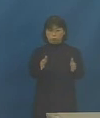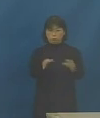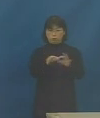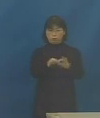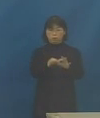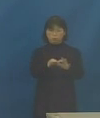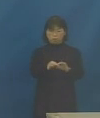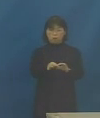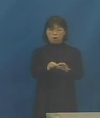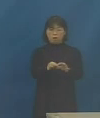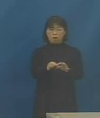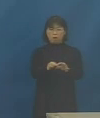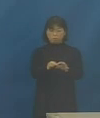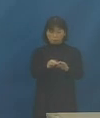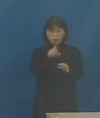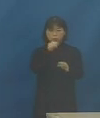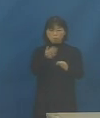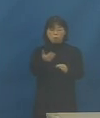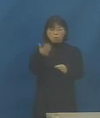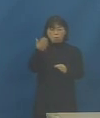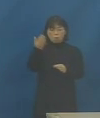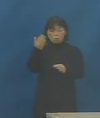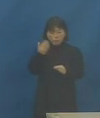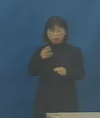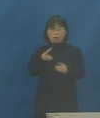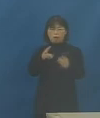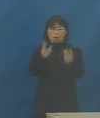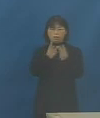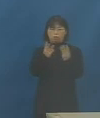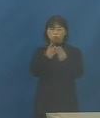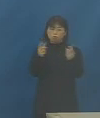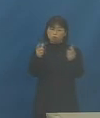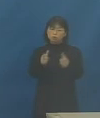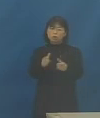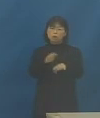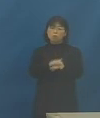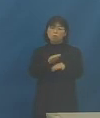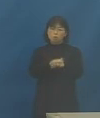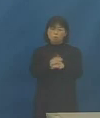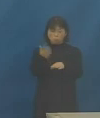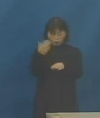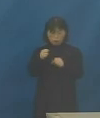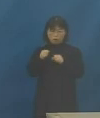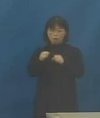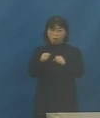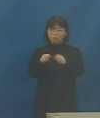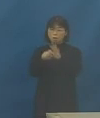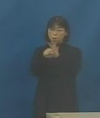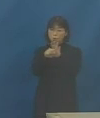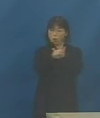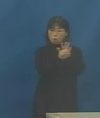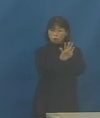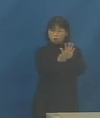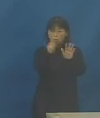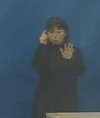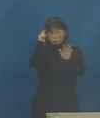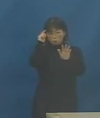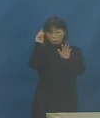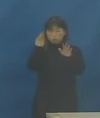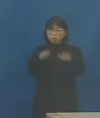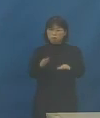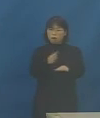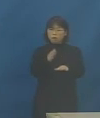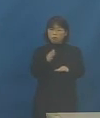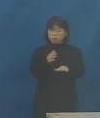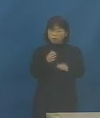ですね少人数学級というのは全国に先駆けて落ち進めてまいりましてまぁそのように効果も出てたと思うんですけどもたいとと最近あの